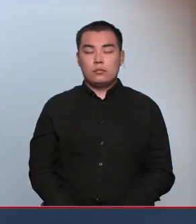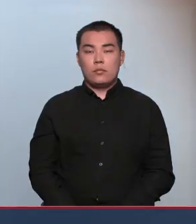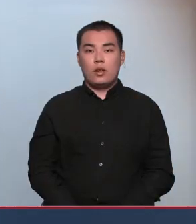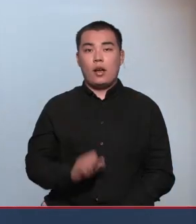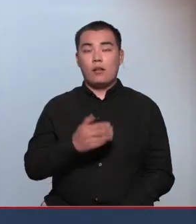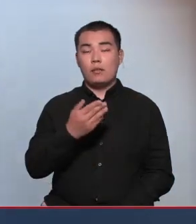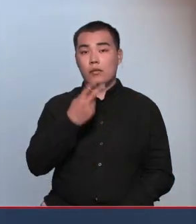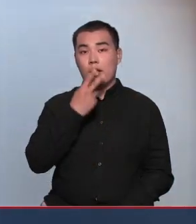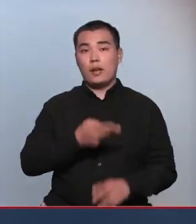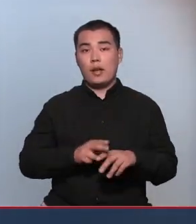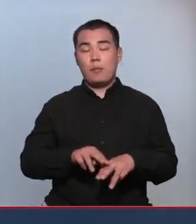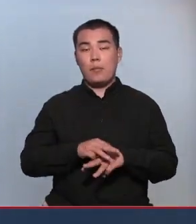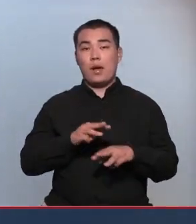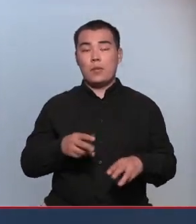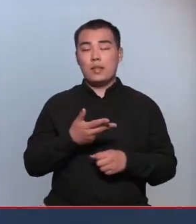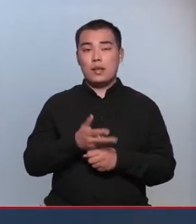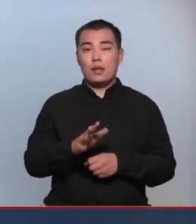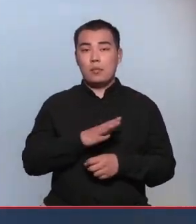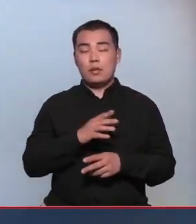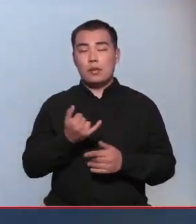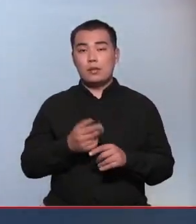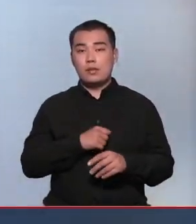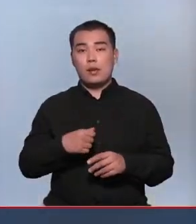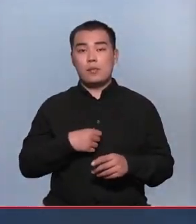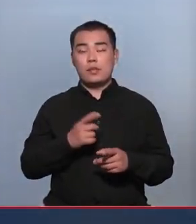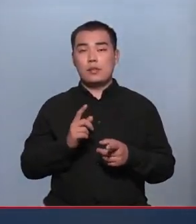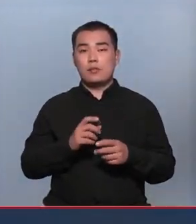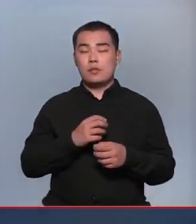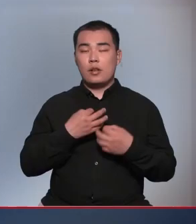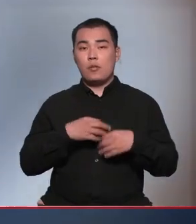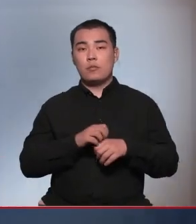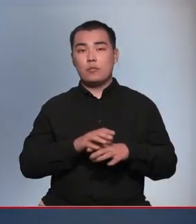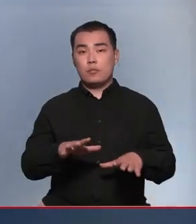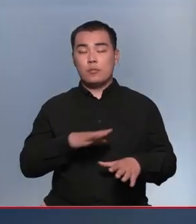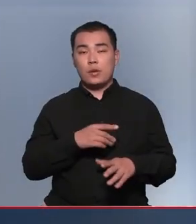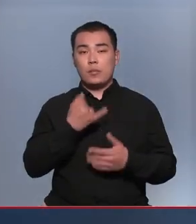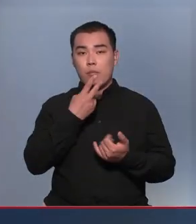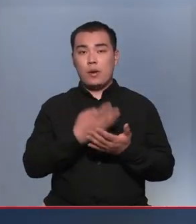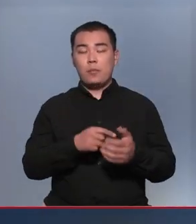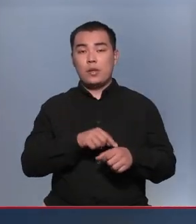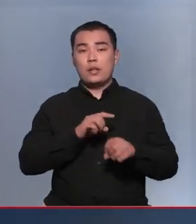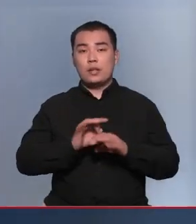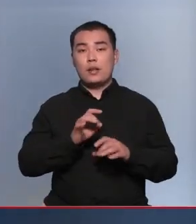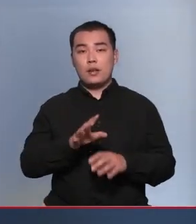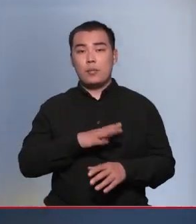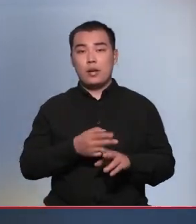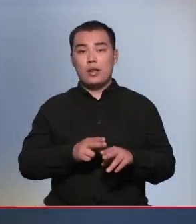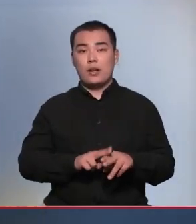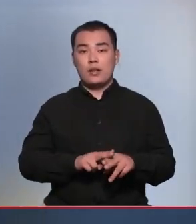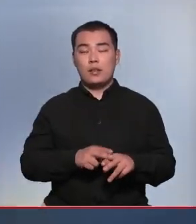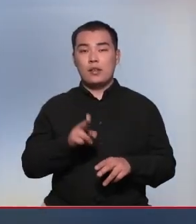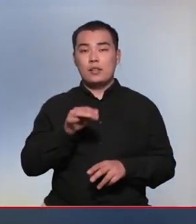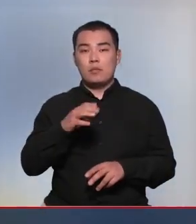Как вы видите, этот момент Жасмин запечатлела. Видео моментально разлетело в социальных сетях, где комментаторы предположили, это